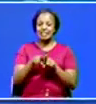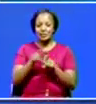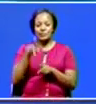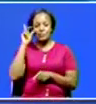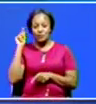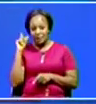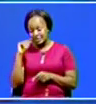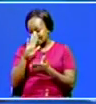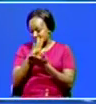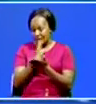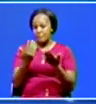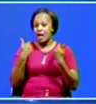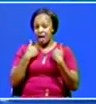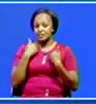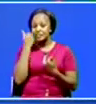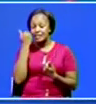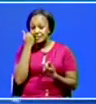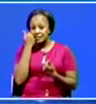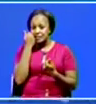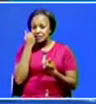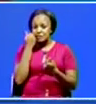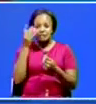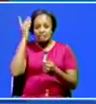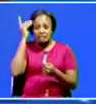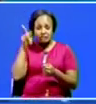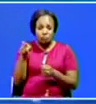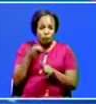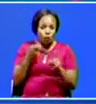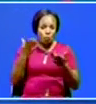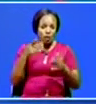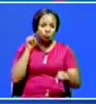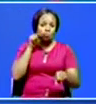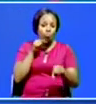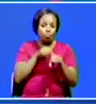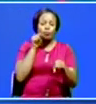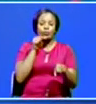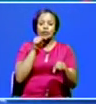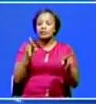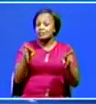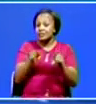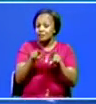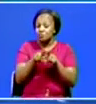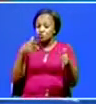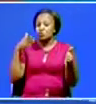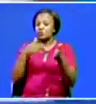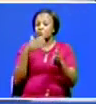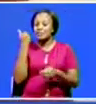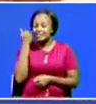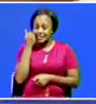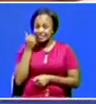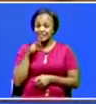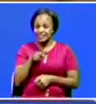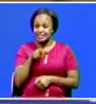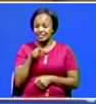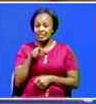unaosemekana kusababishwa na mbu. Maeneo bunge haya yanapakana na mto Sabaki. Na ili kupigana na ugonjwa huu, serikali